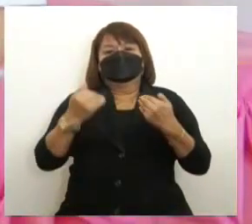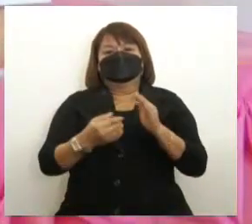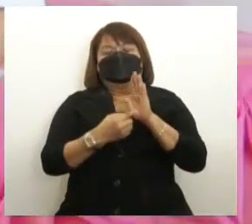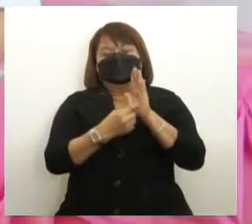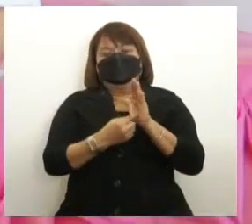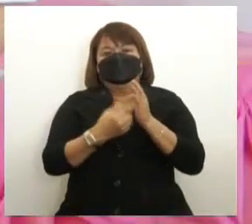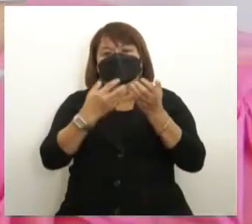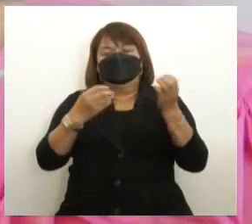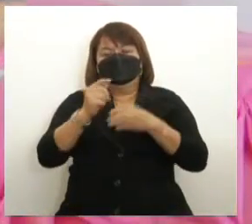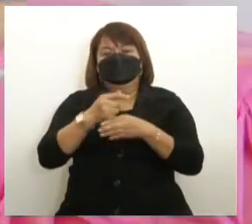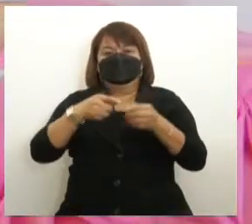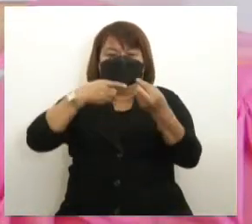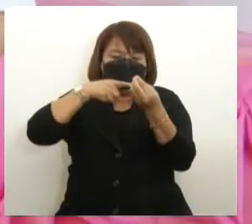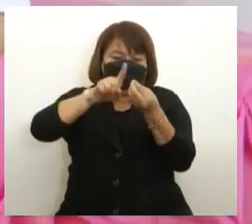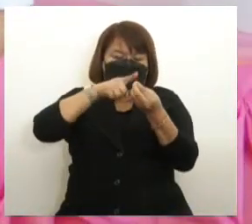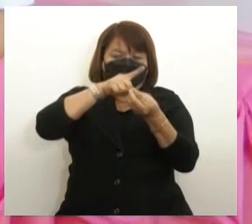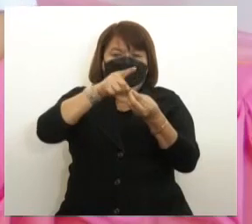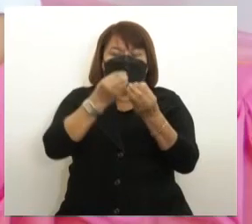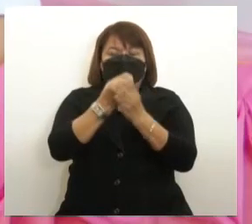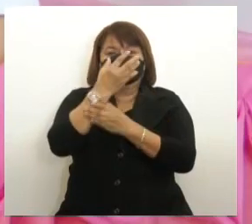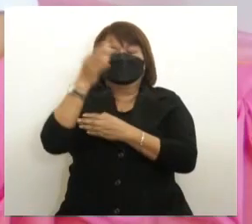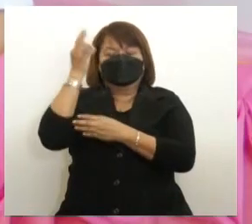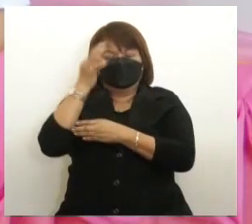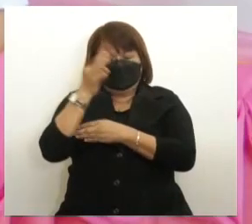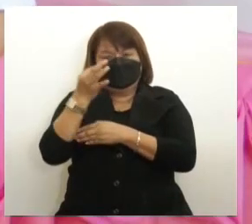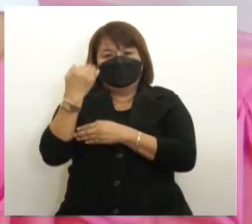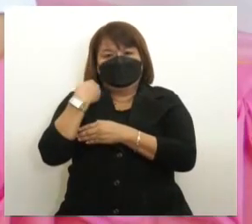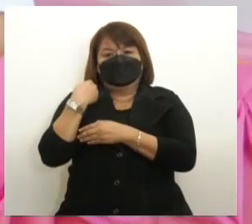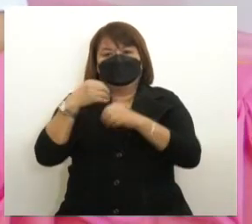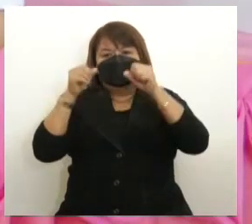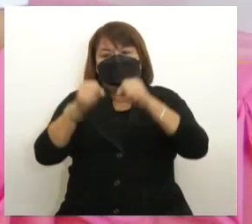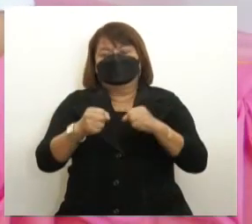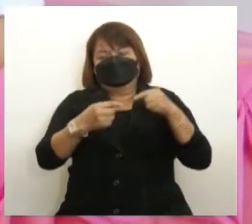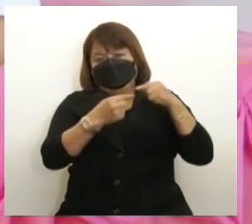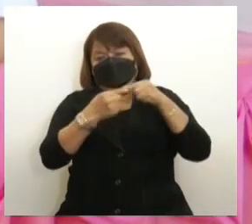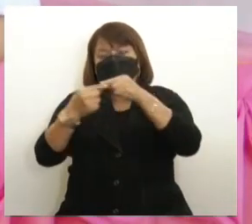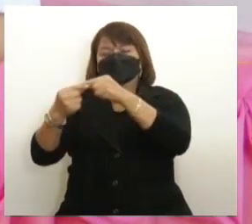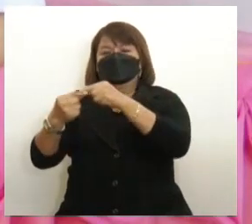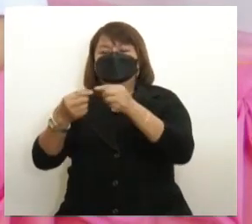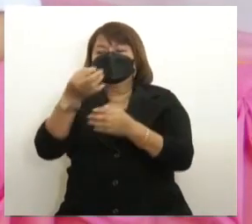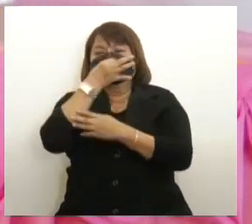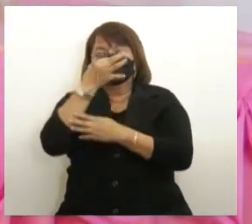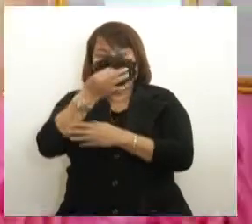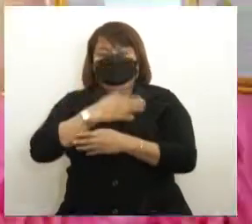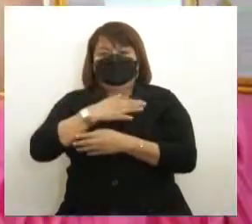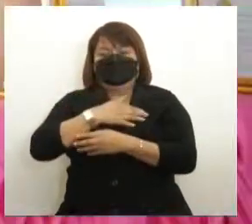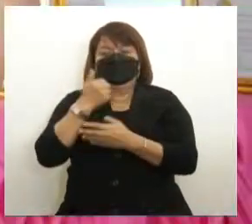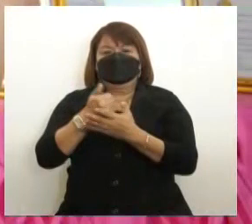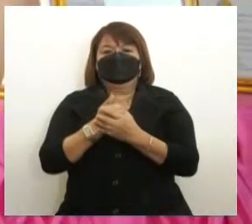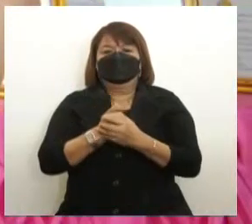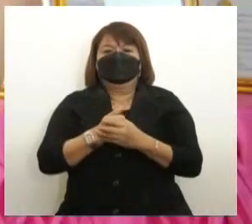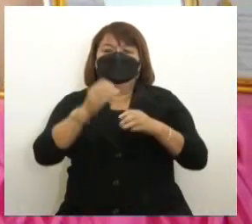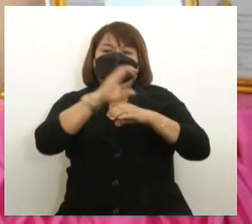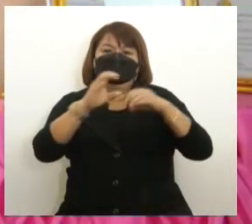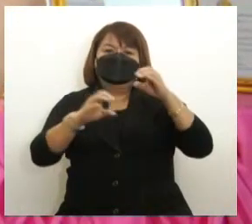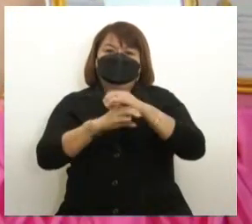งานแกะสลักผักผลไม้ค่ะงานแกะสลักผักผลไม้นี้จะสามารถต่อยอดไปเป็นอาชีพของเราได้ค่ะ โครงการงาน